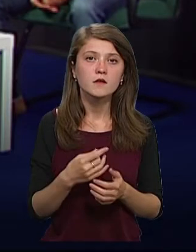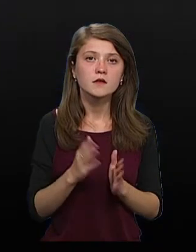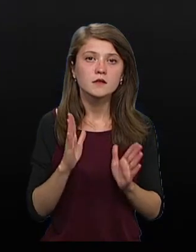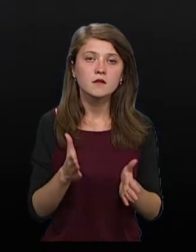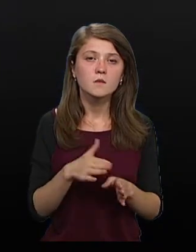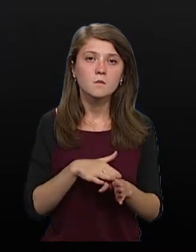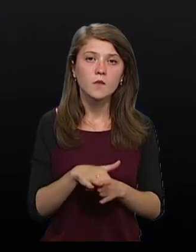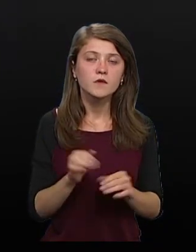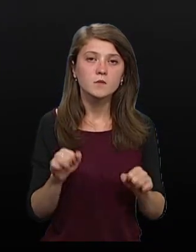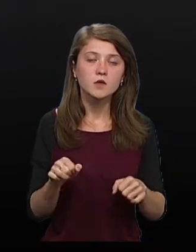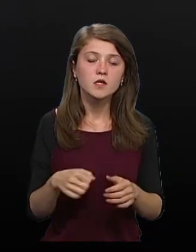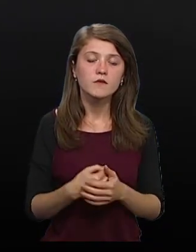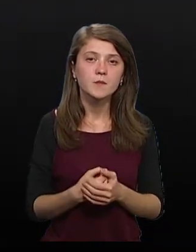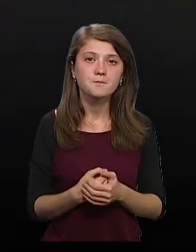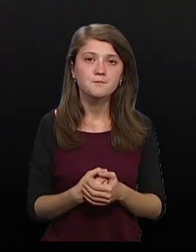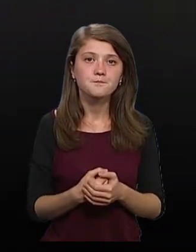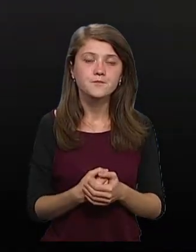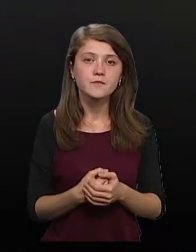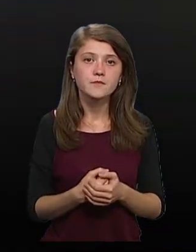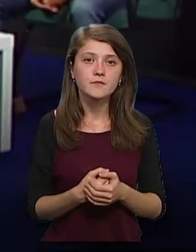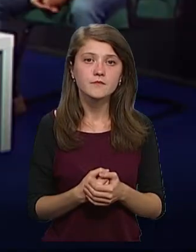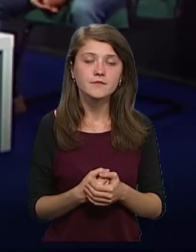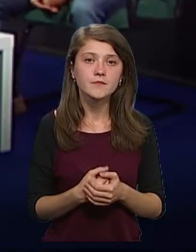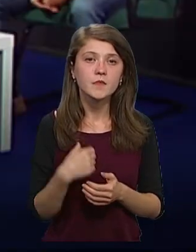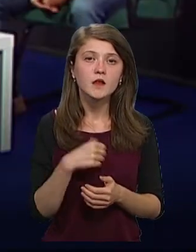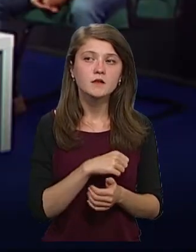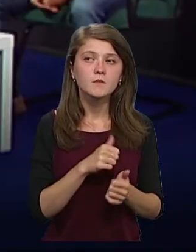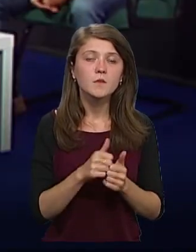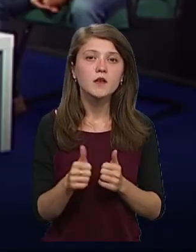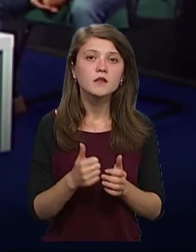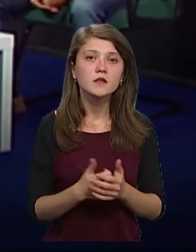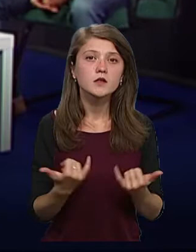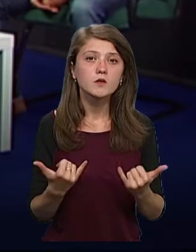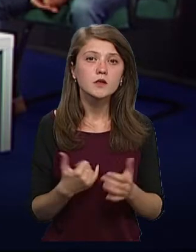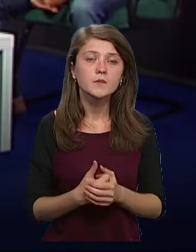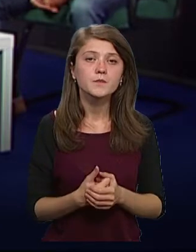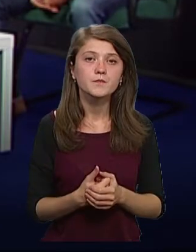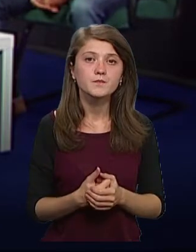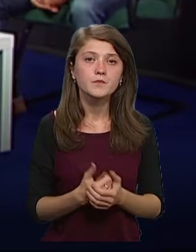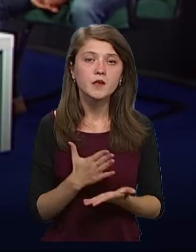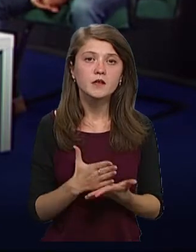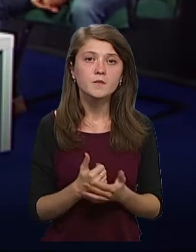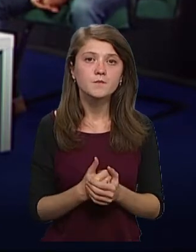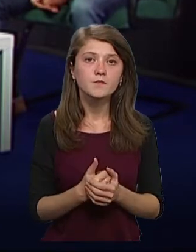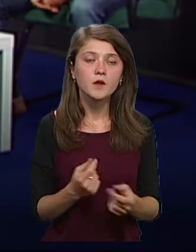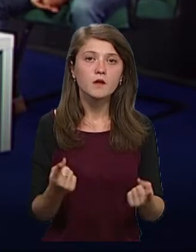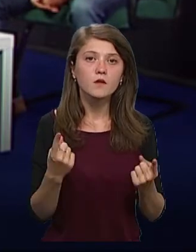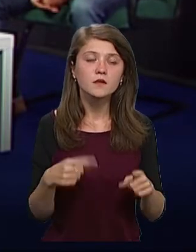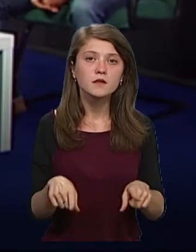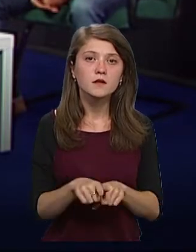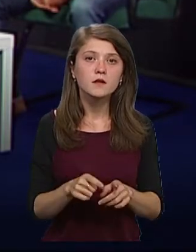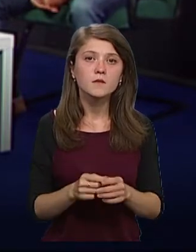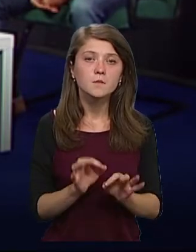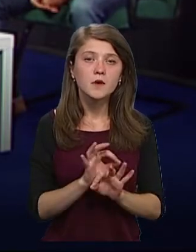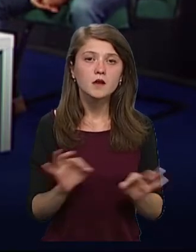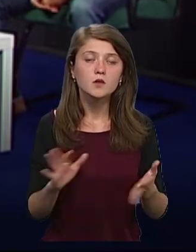стане повністю можливим? Насамперед, сьогодні є колосальні такі от